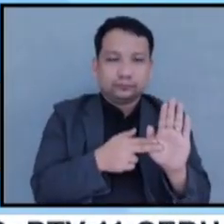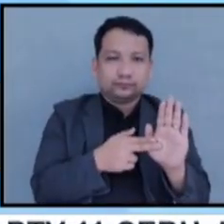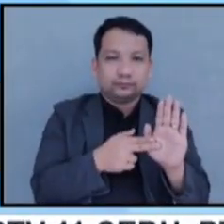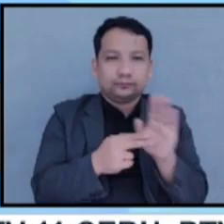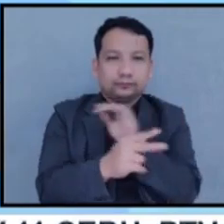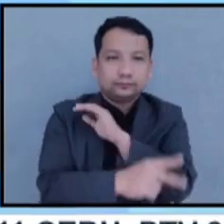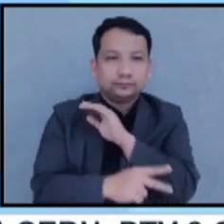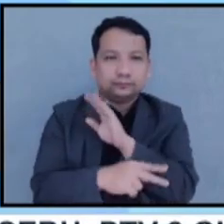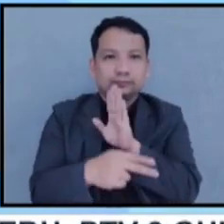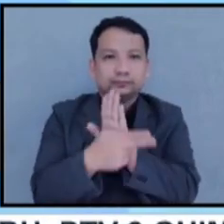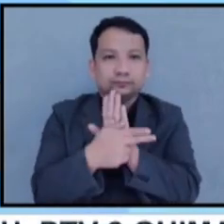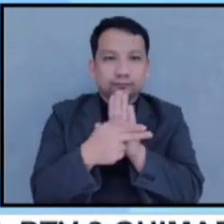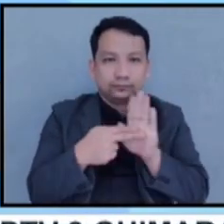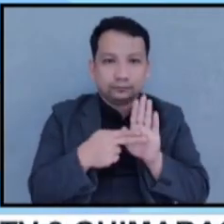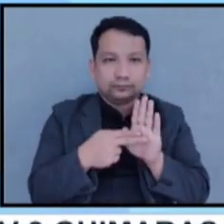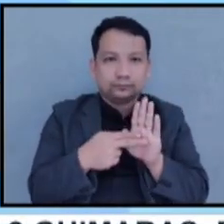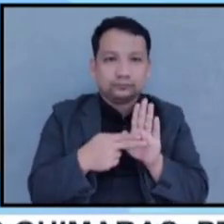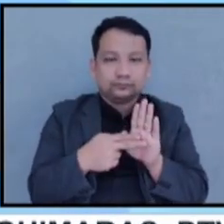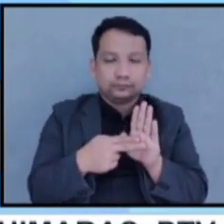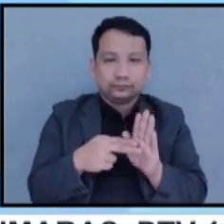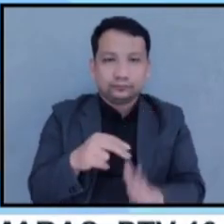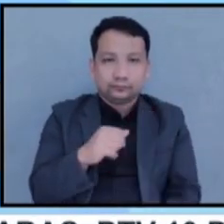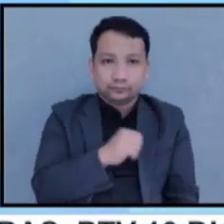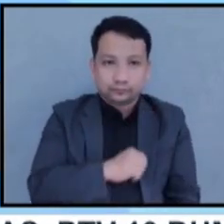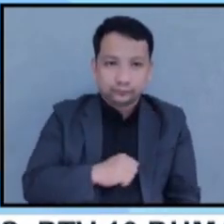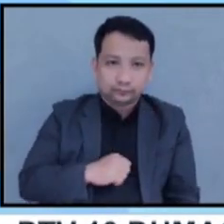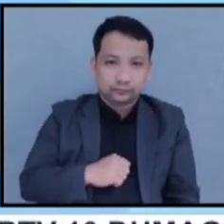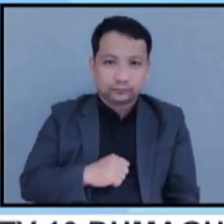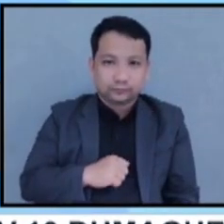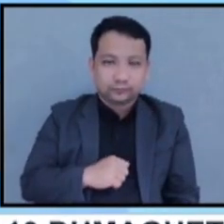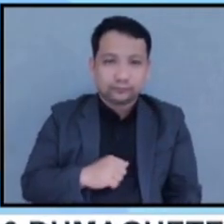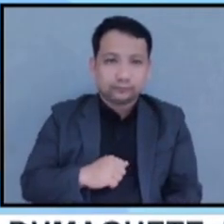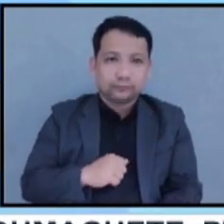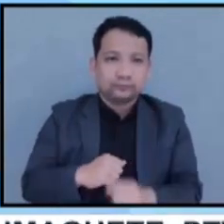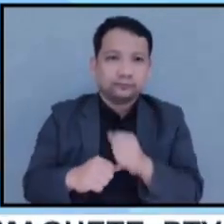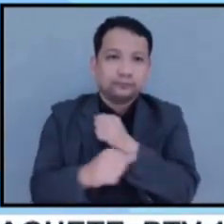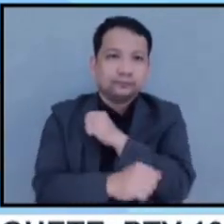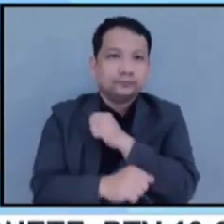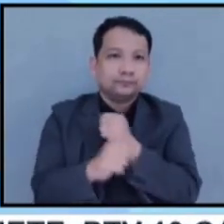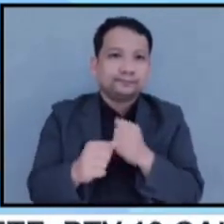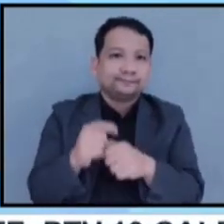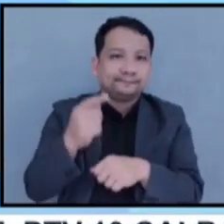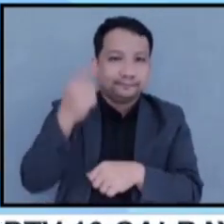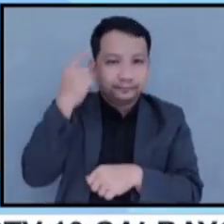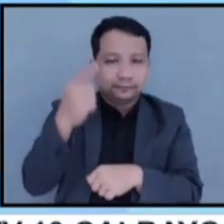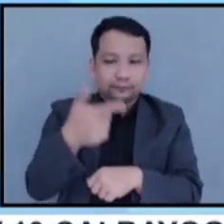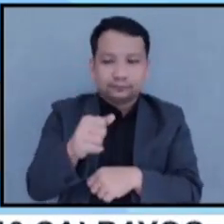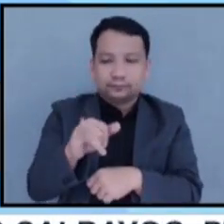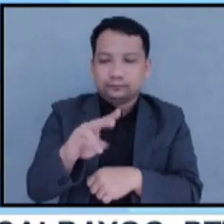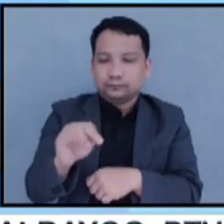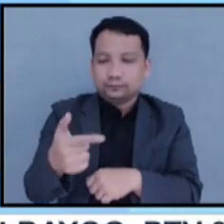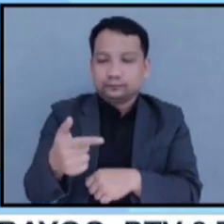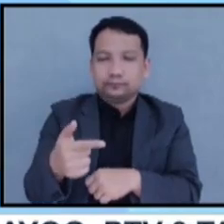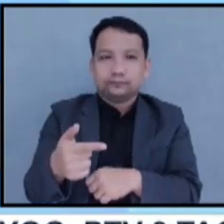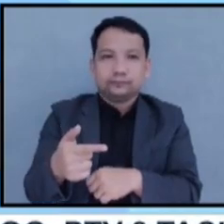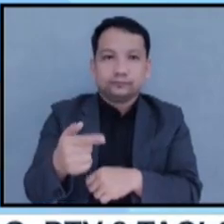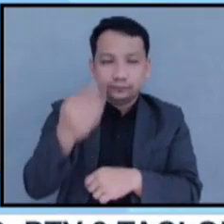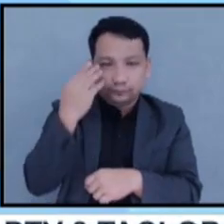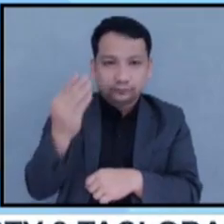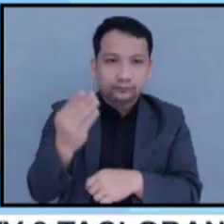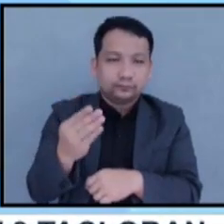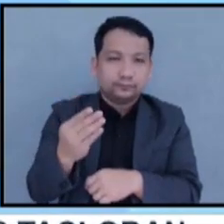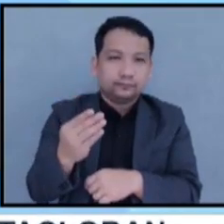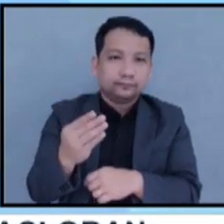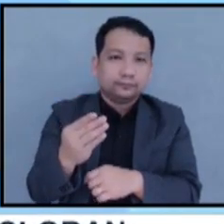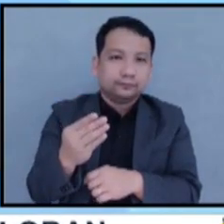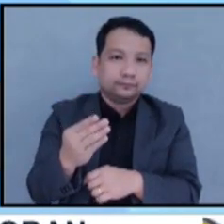nila. Of course, for Aurora, we have the Siyempre Aurora. For Bataan, we have Galing Bataan. Bulacan, we have